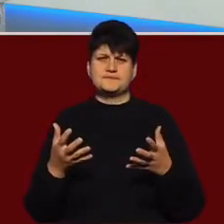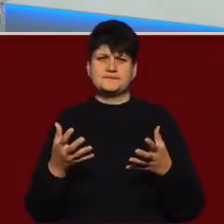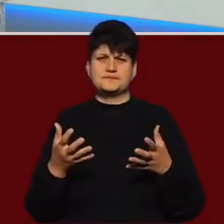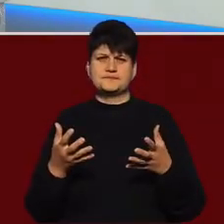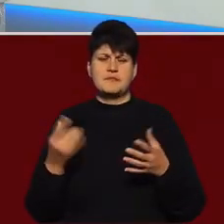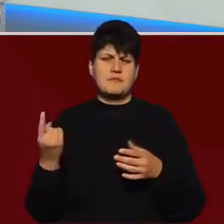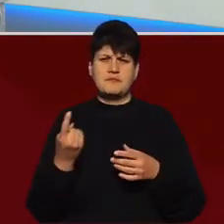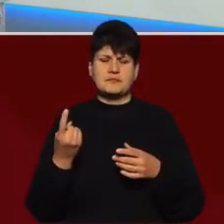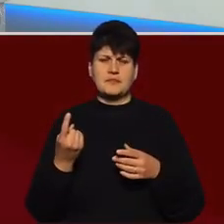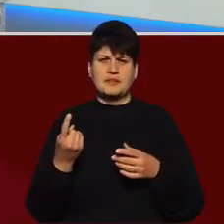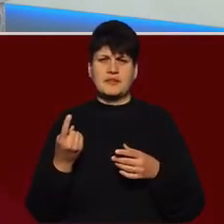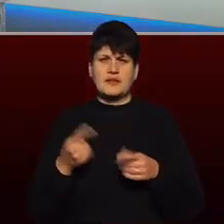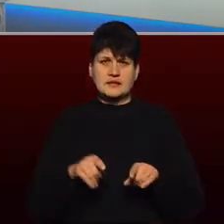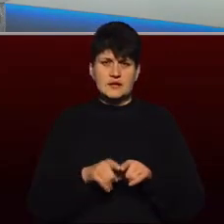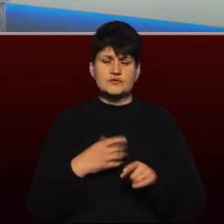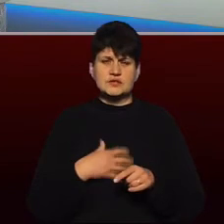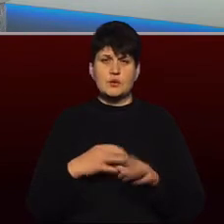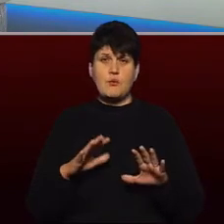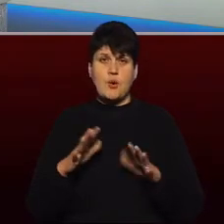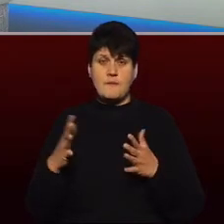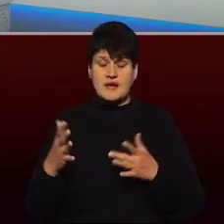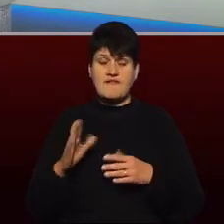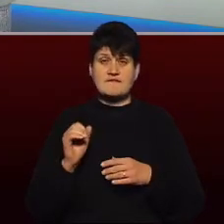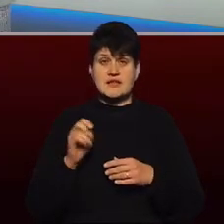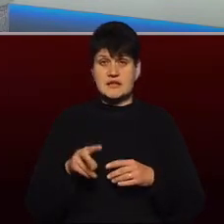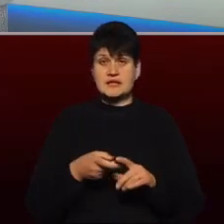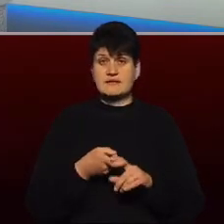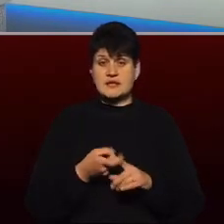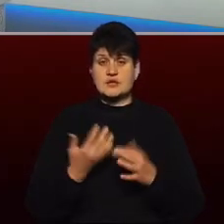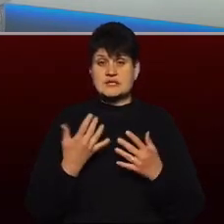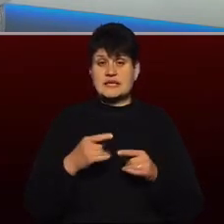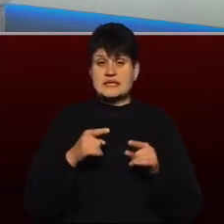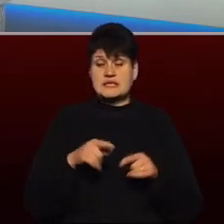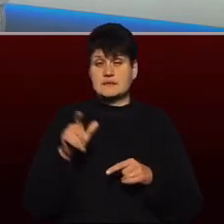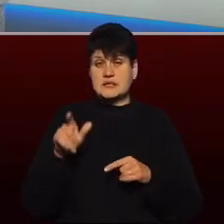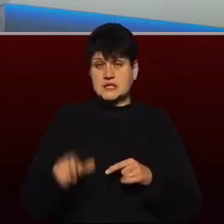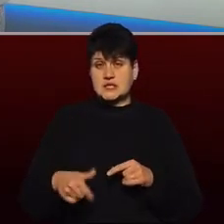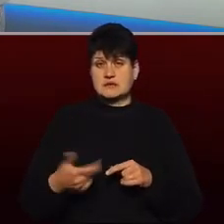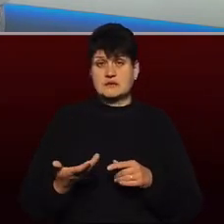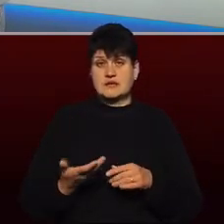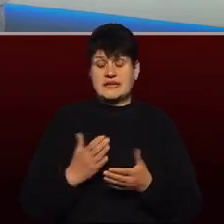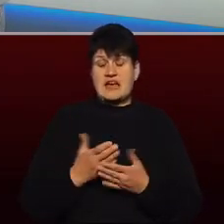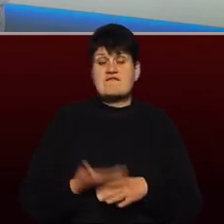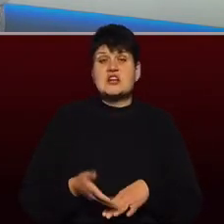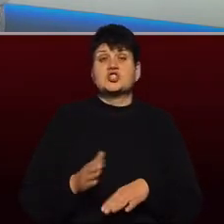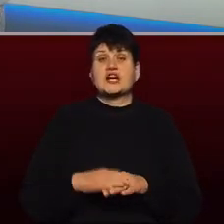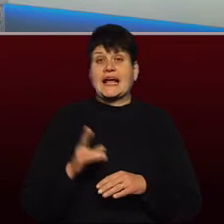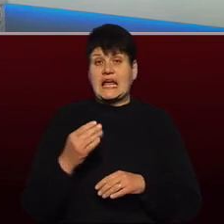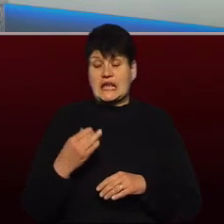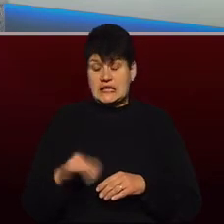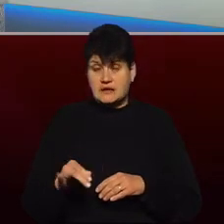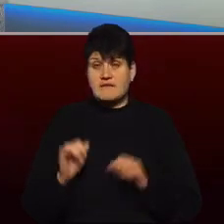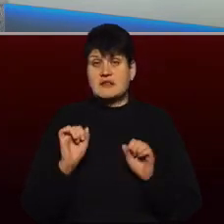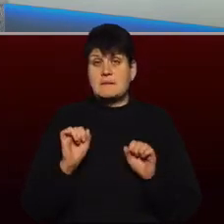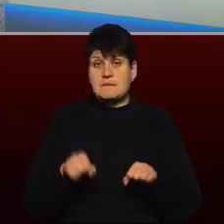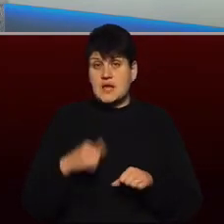важливі моменти, так само, як та ВІЛ-інфекція. Оскільки, якщо цей пацієнт живеється важкий, він міг там років там 5